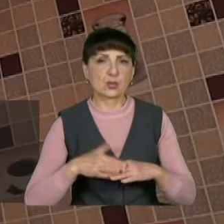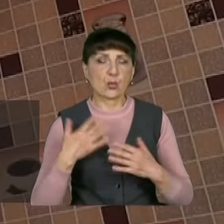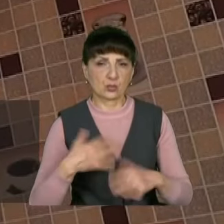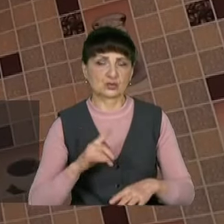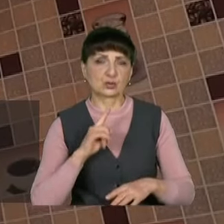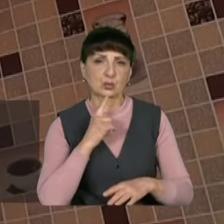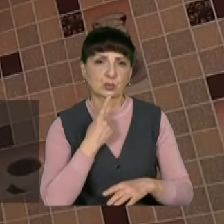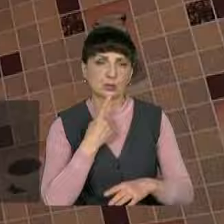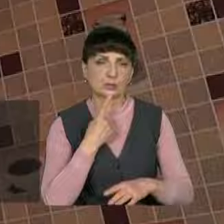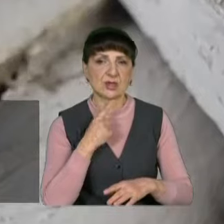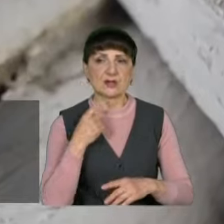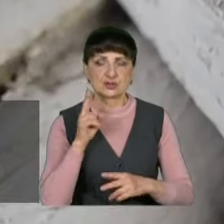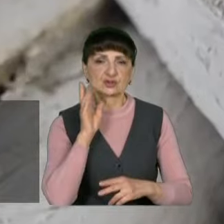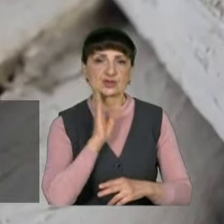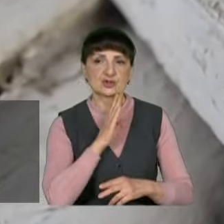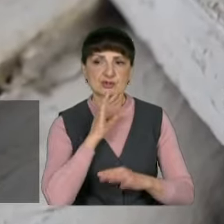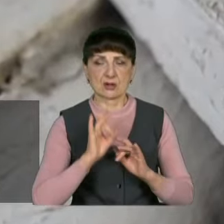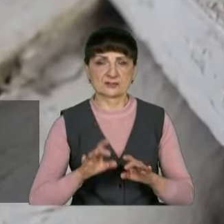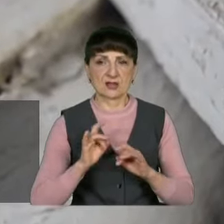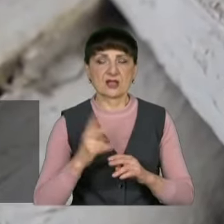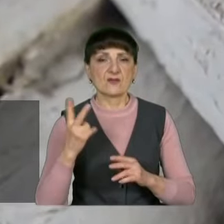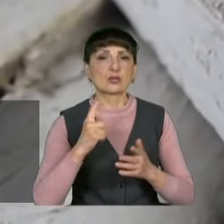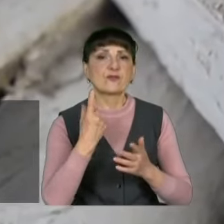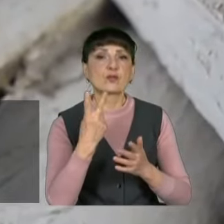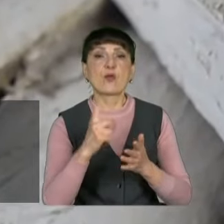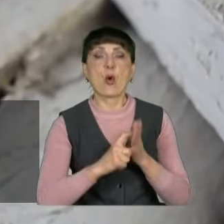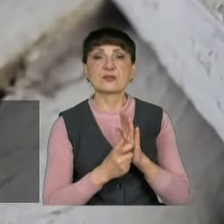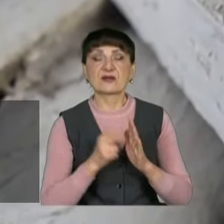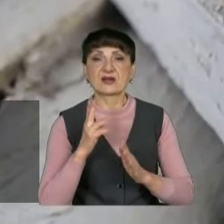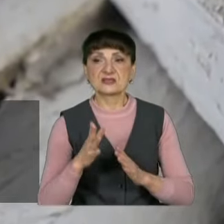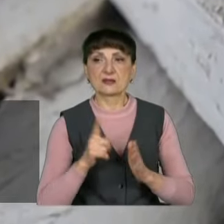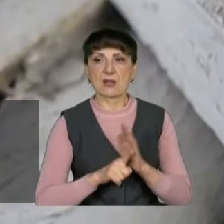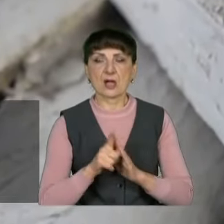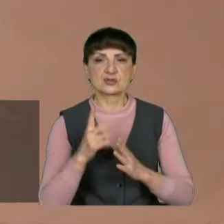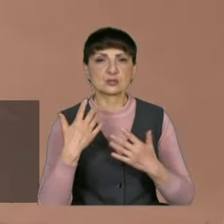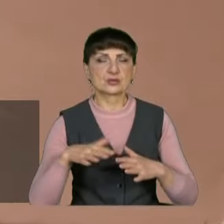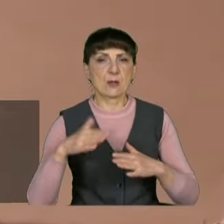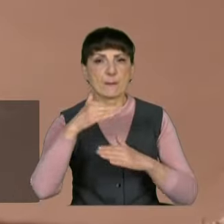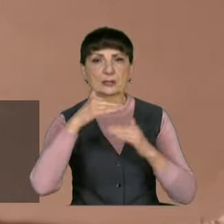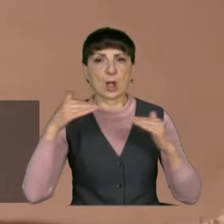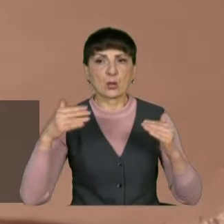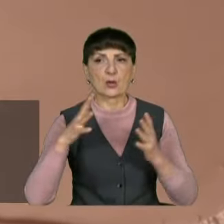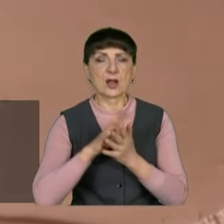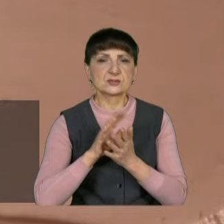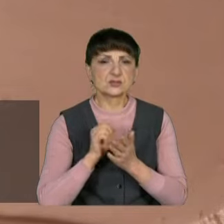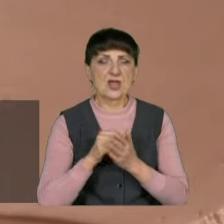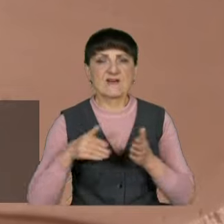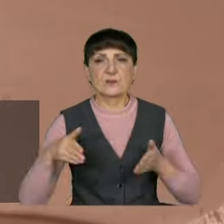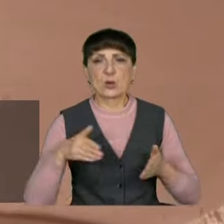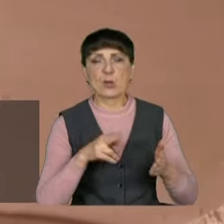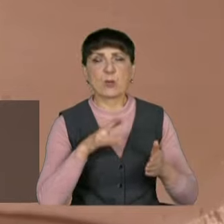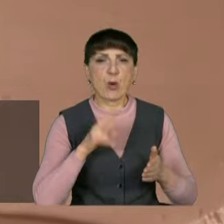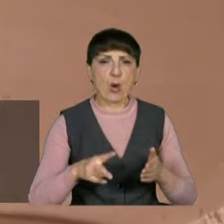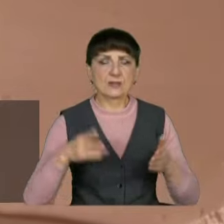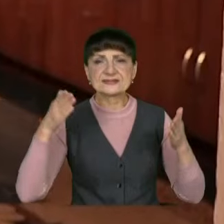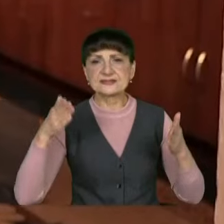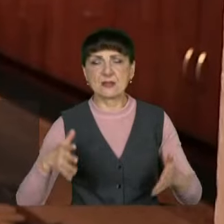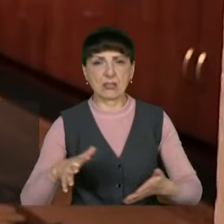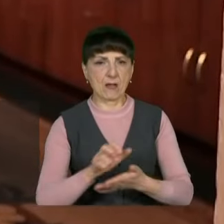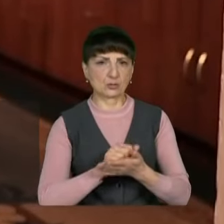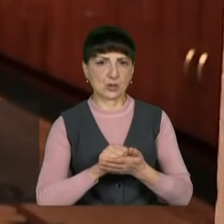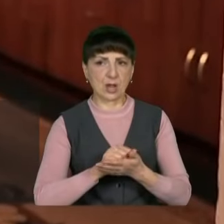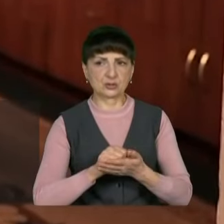все труднее, признается пенсионерка. В ее двухкомнатной квартире начал разрушаться потолок. В прихожей разваливается пол и сыпаются стены.